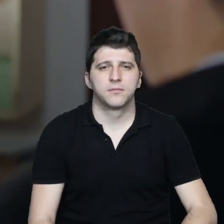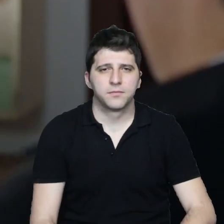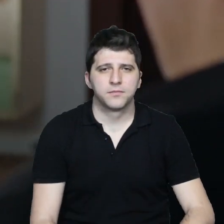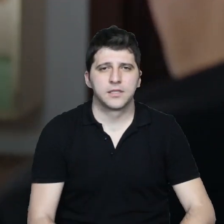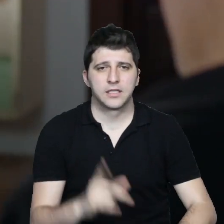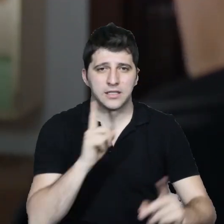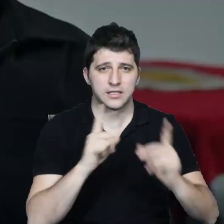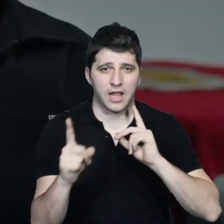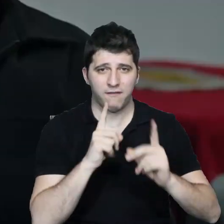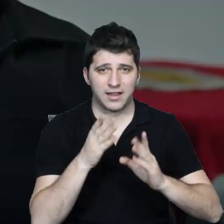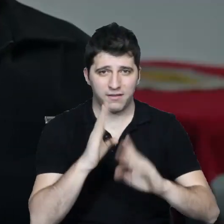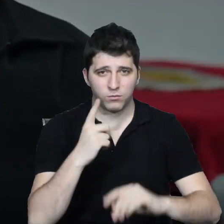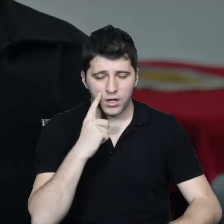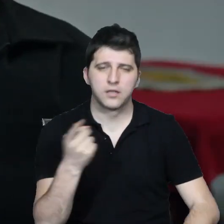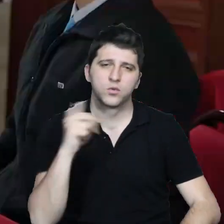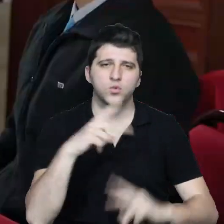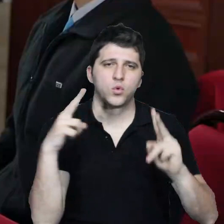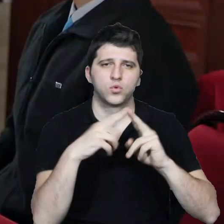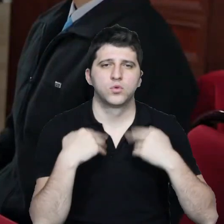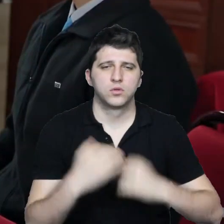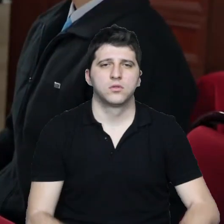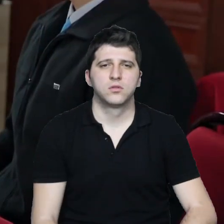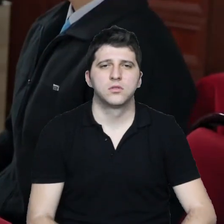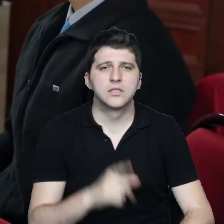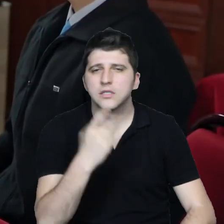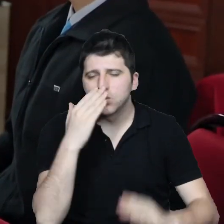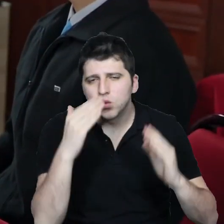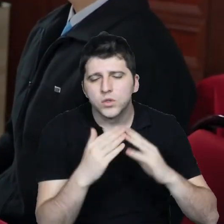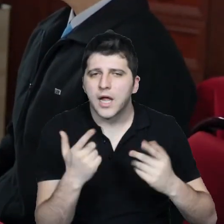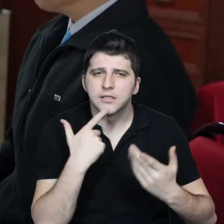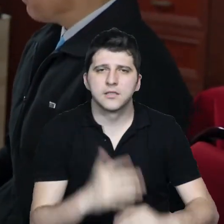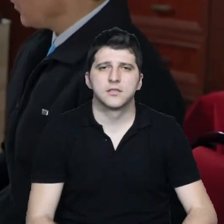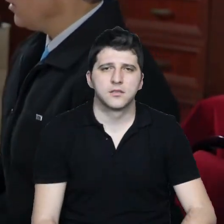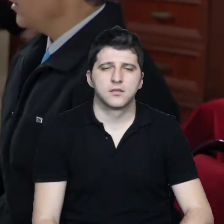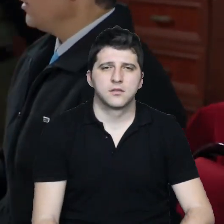Tabii. Davanın gidişatına göre bilahare görüşürüz. Siz nasıl uygun görürseniz.